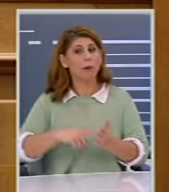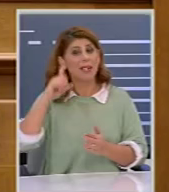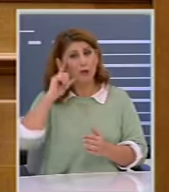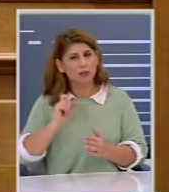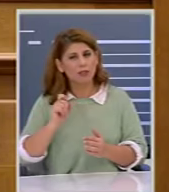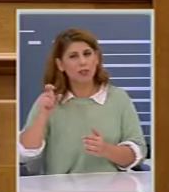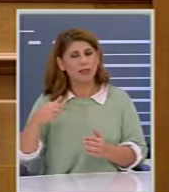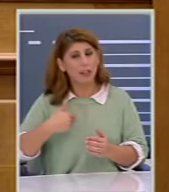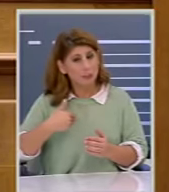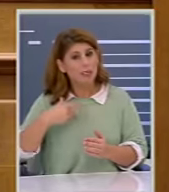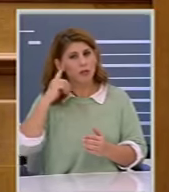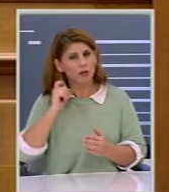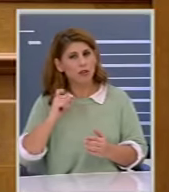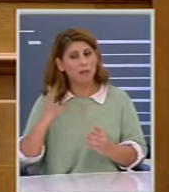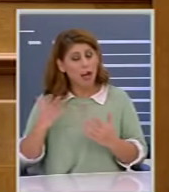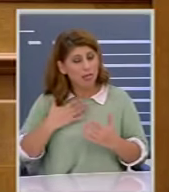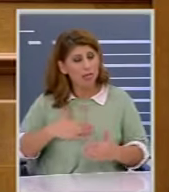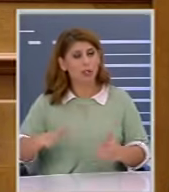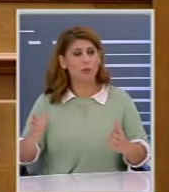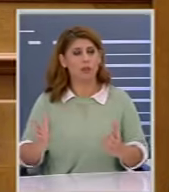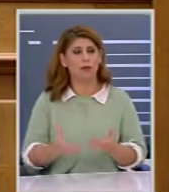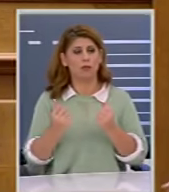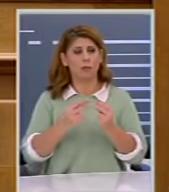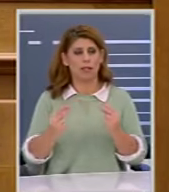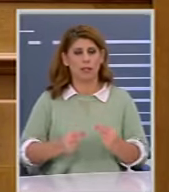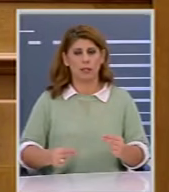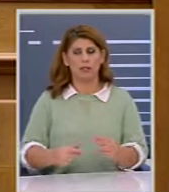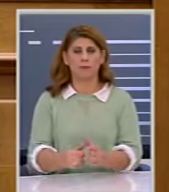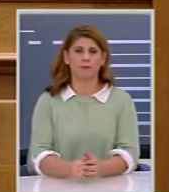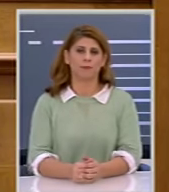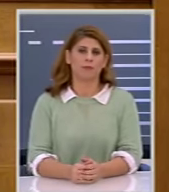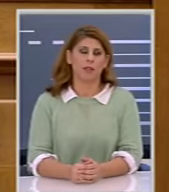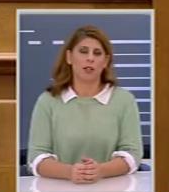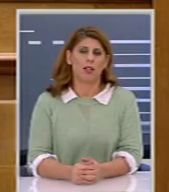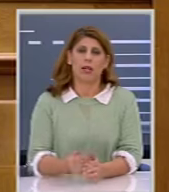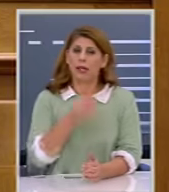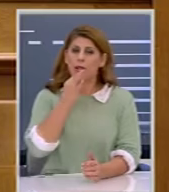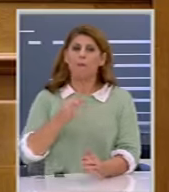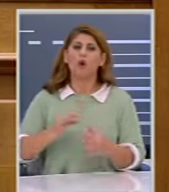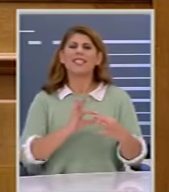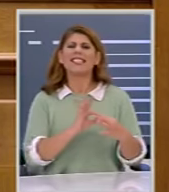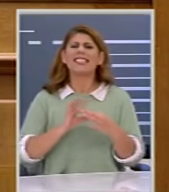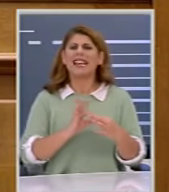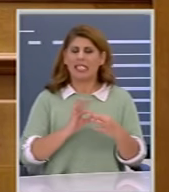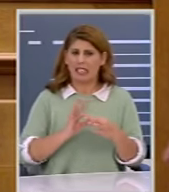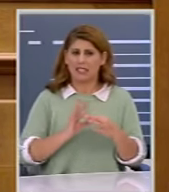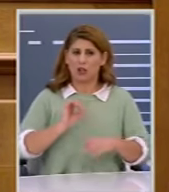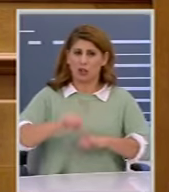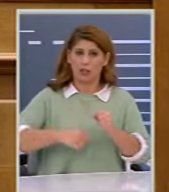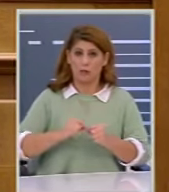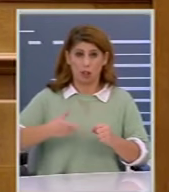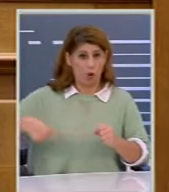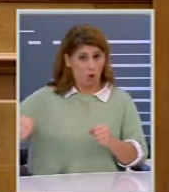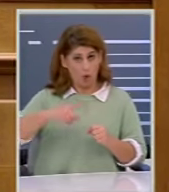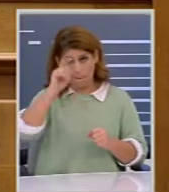γνωρίζετε και να το γνωρίζουμε, αν θέλουμε να βρούμε λύσεις. Να αναφερθώ λοιπόν τώρα στο συνεταιριστικό κίνημα. Γιατί οι πάντες